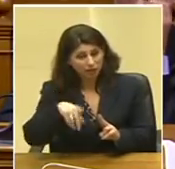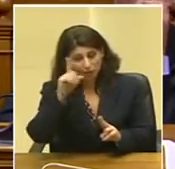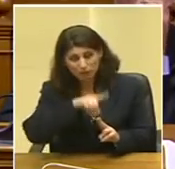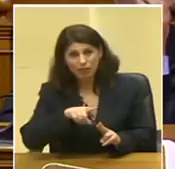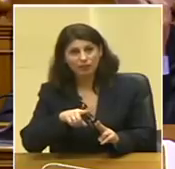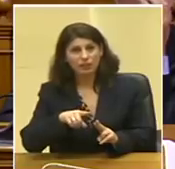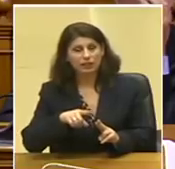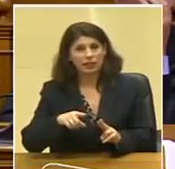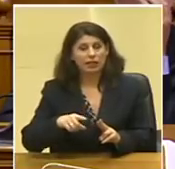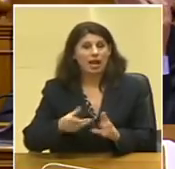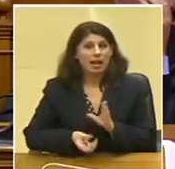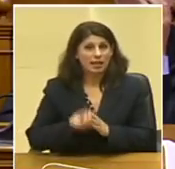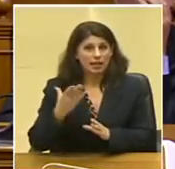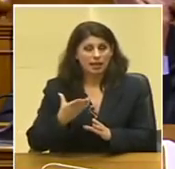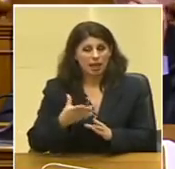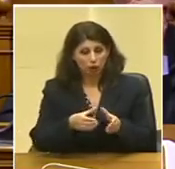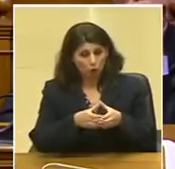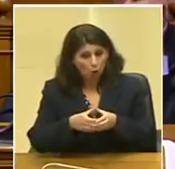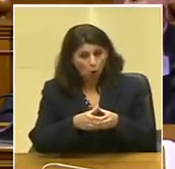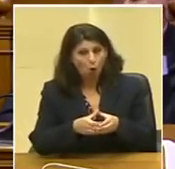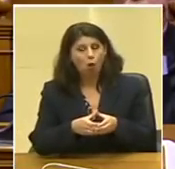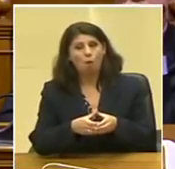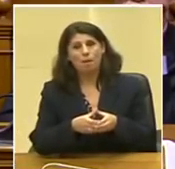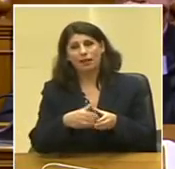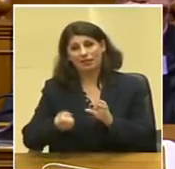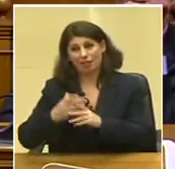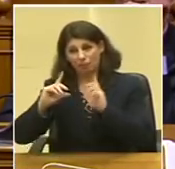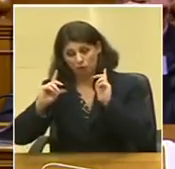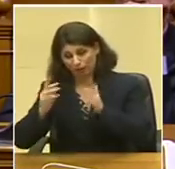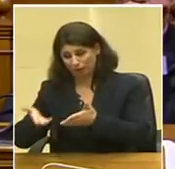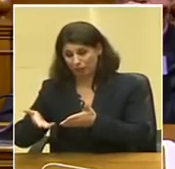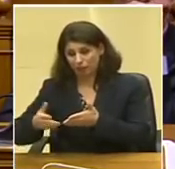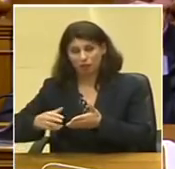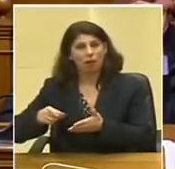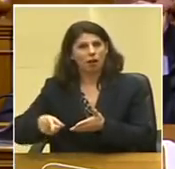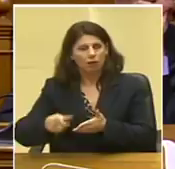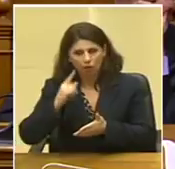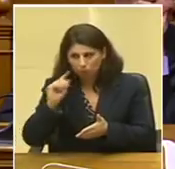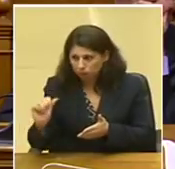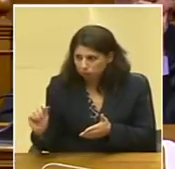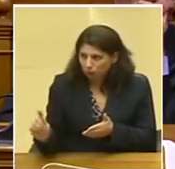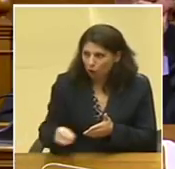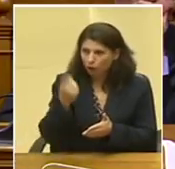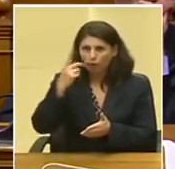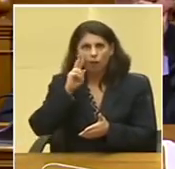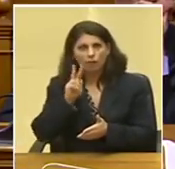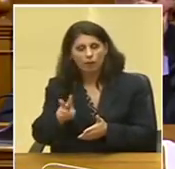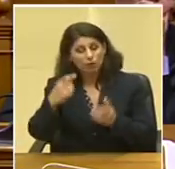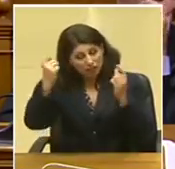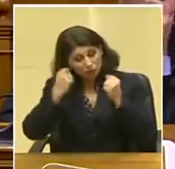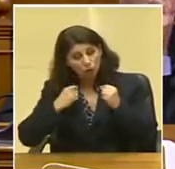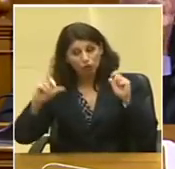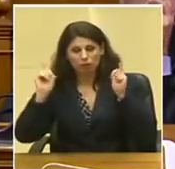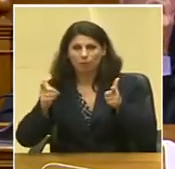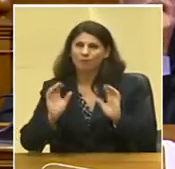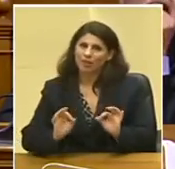κόμμα αξιωματικής αντιπολίτευσης και ο αρχηγός για να κάνουν πολιτική, αυτό είναι πρωτοφανές για τον τόπο και επιβλαβές για τη δημοκρατία. Βεβαίως,